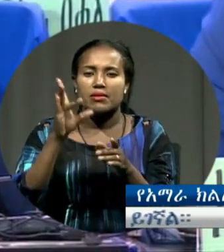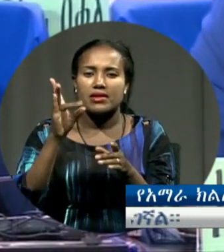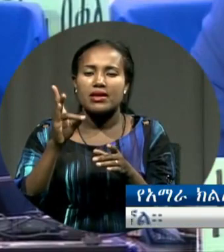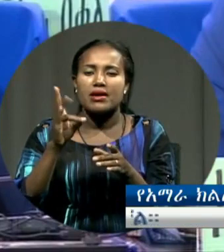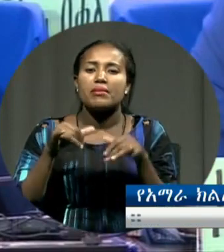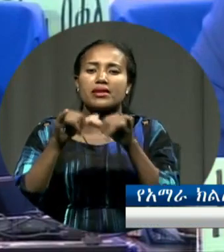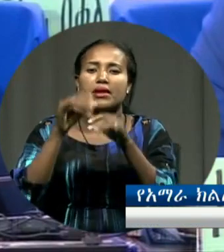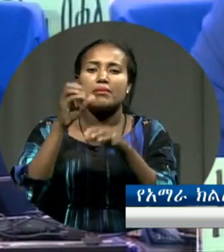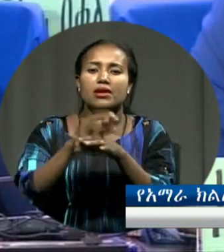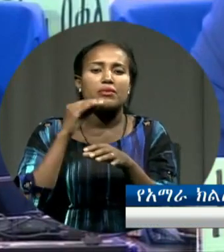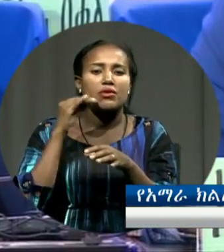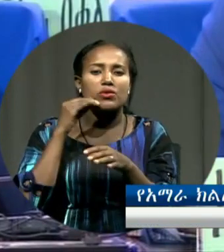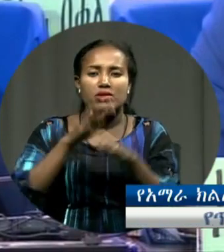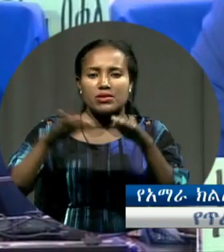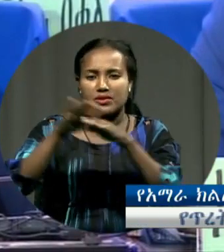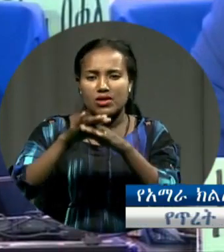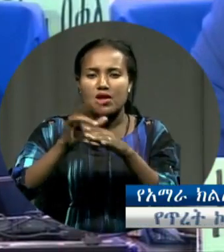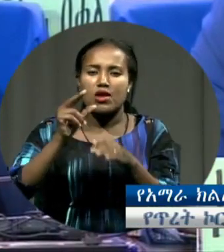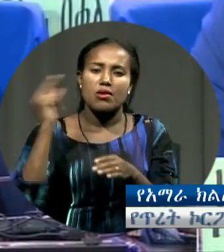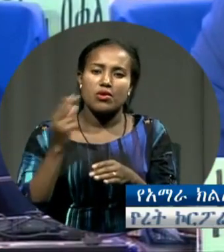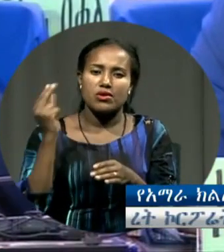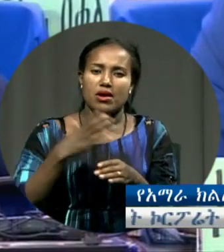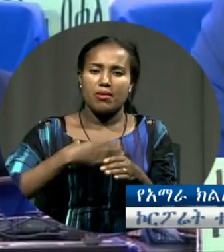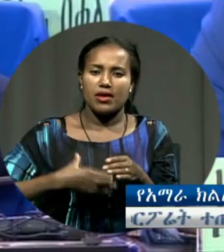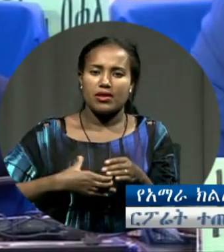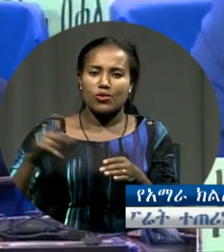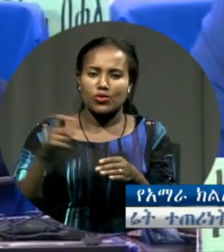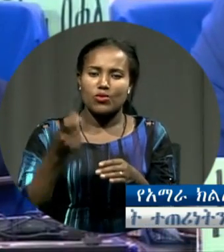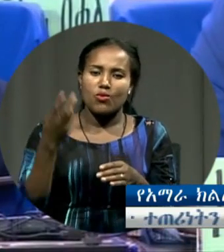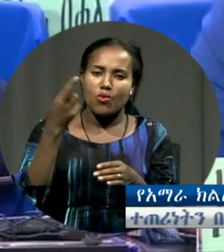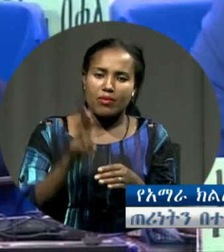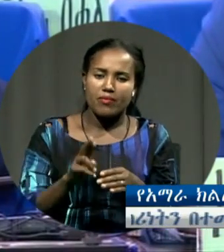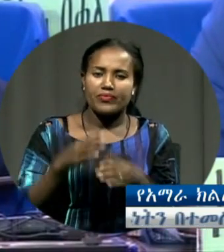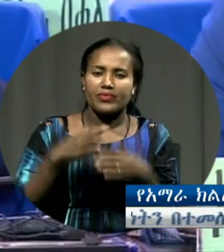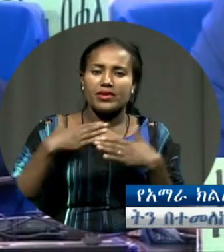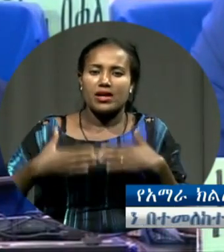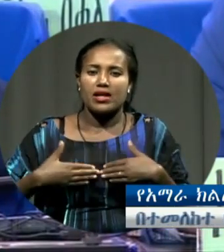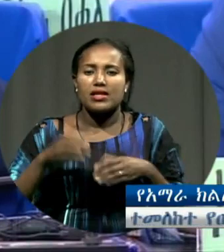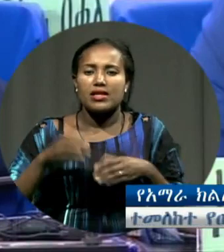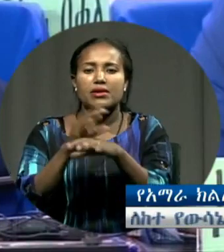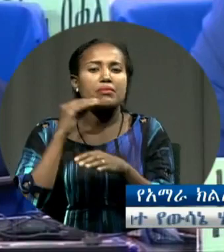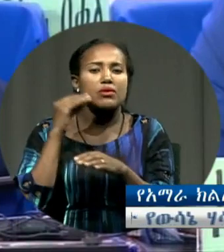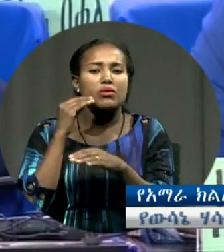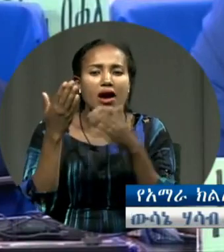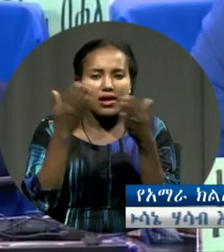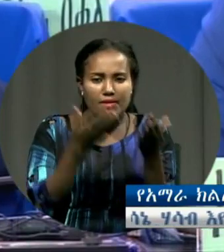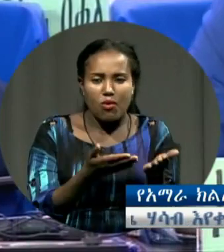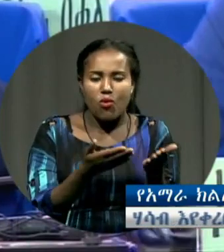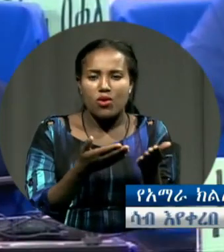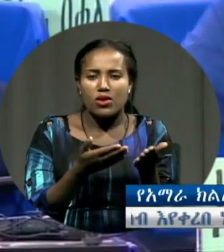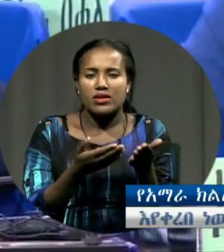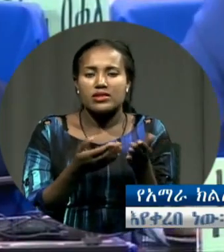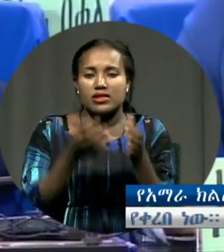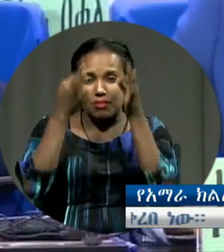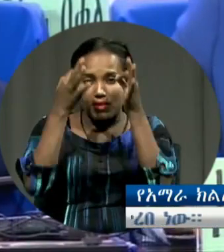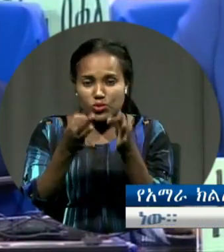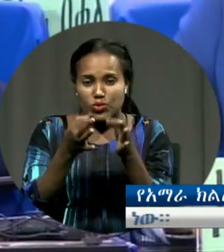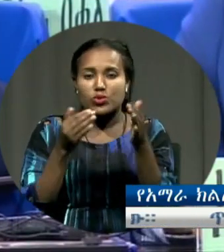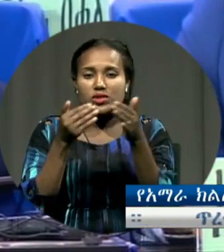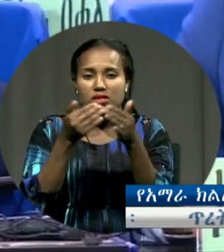ምክር ቤቱ ርዕሰ መስተዳድር የቦርድ አባላት የሚሆኑትን አባላት ወይንም አካላት ለምክር ቤቱ አቅሮ እስኪያስወስኑ